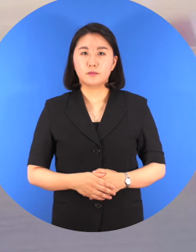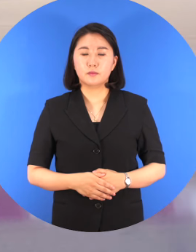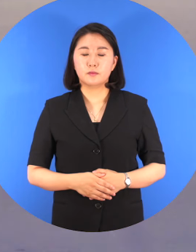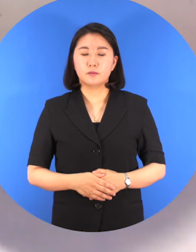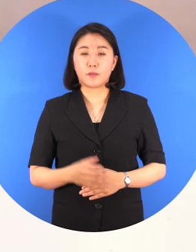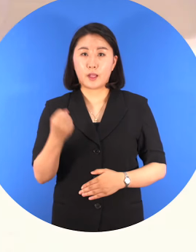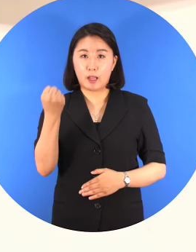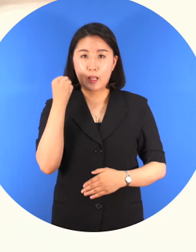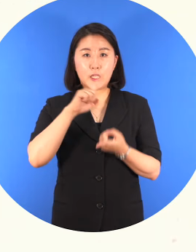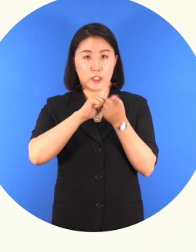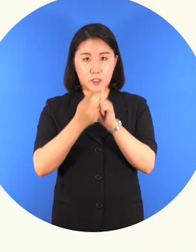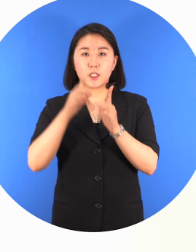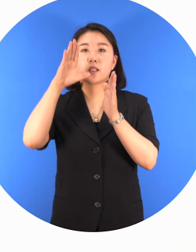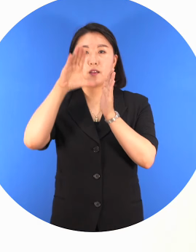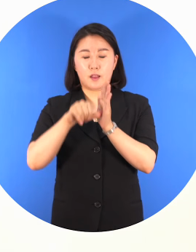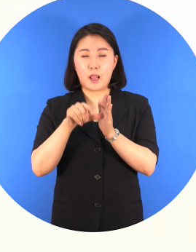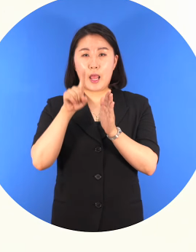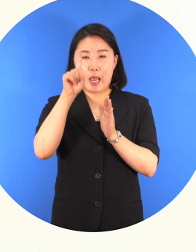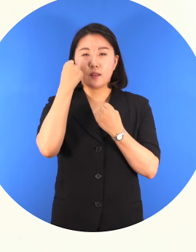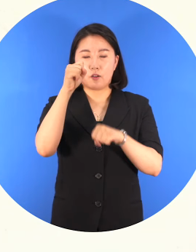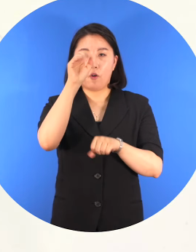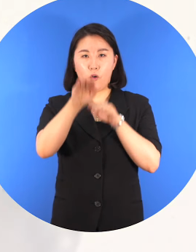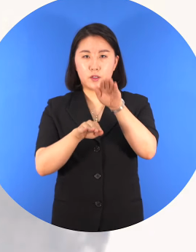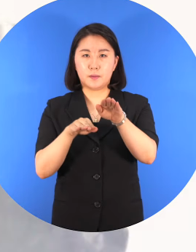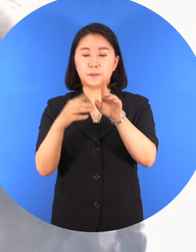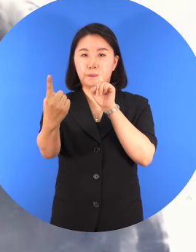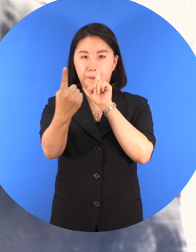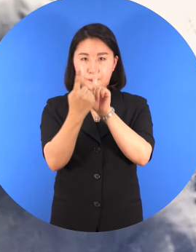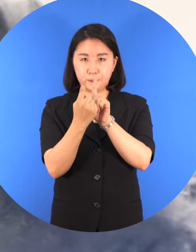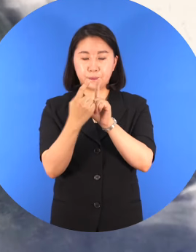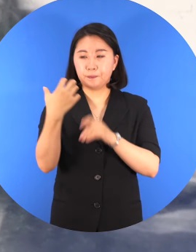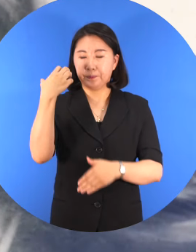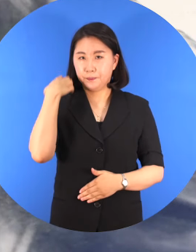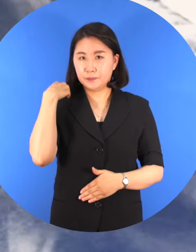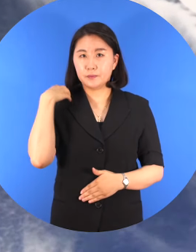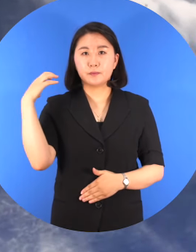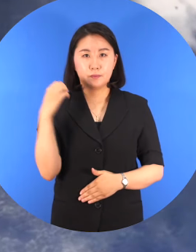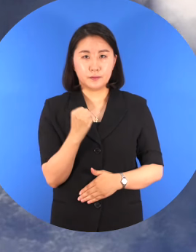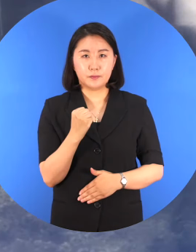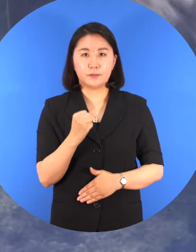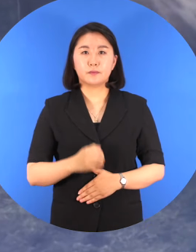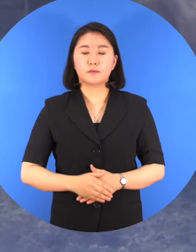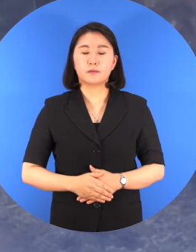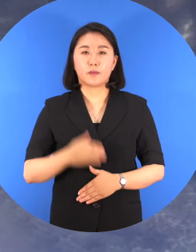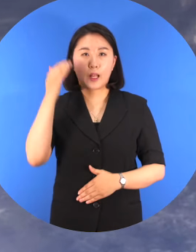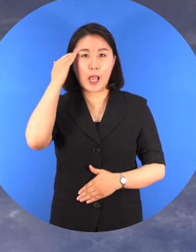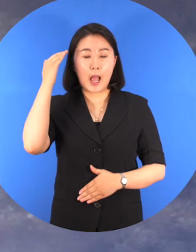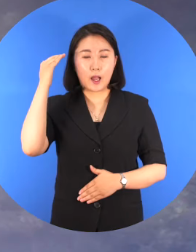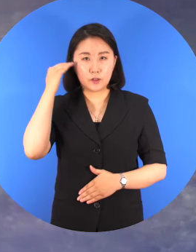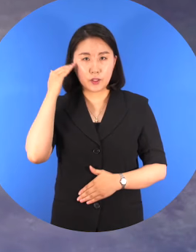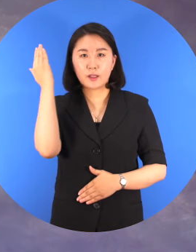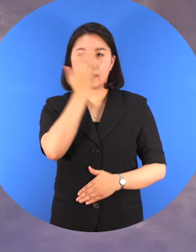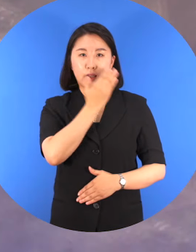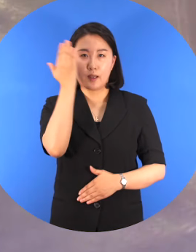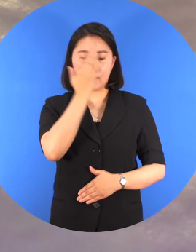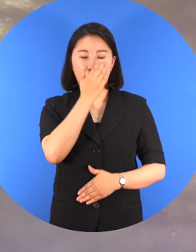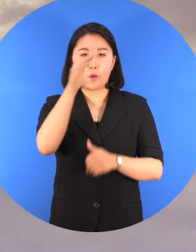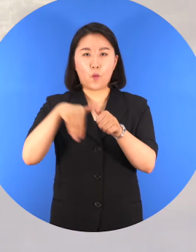에너지 전환의 시대를 한 걸음 앞서 맞이한다는 사명감으로 대한민국의